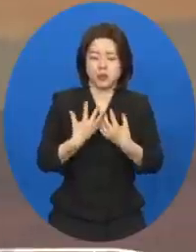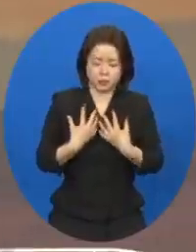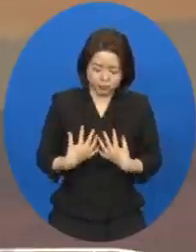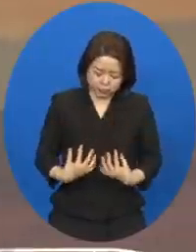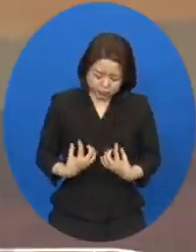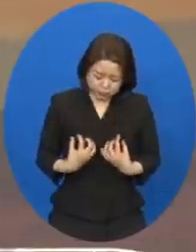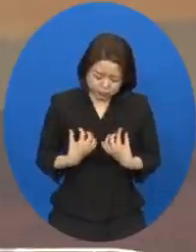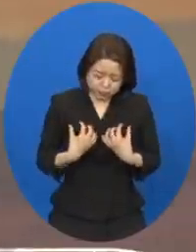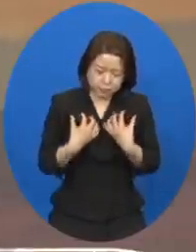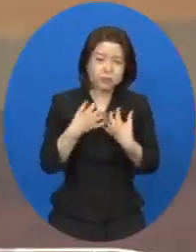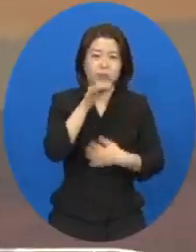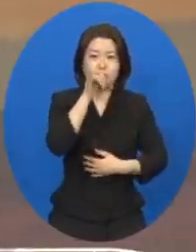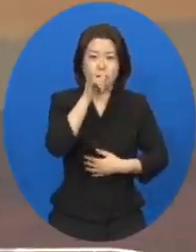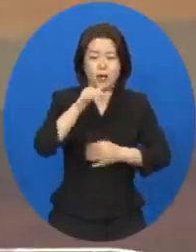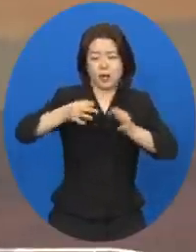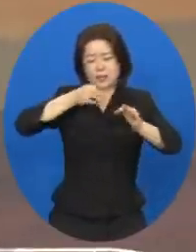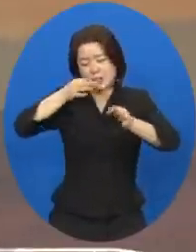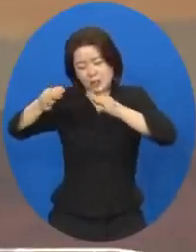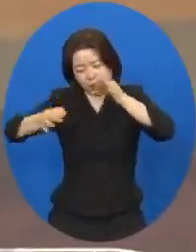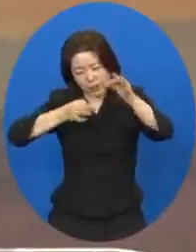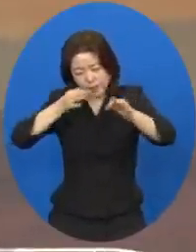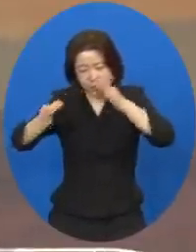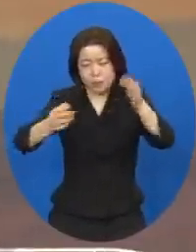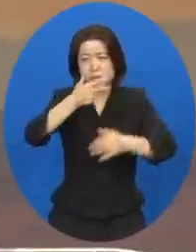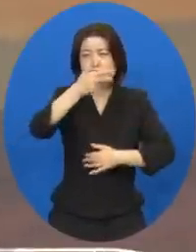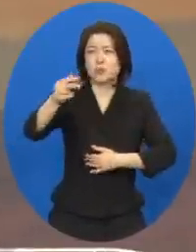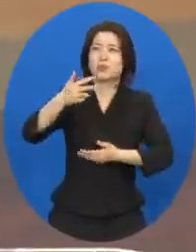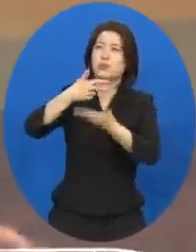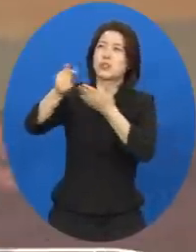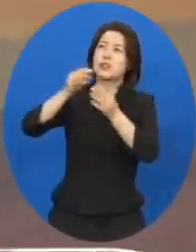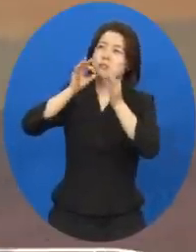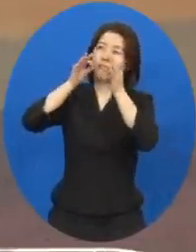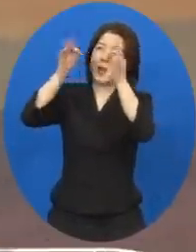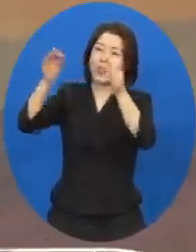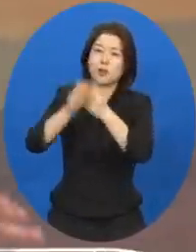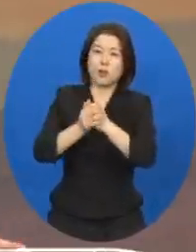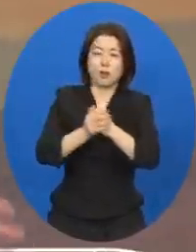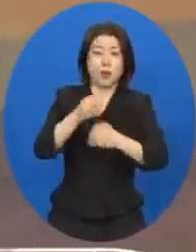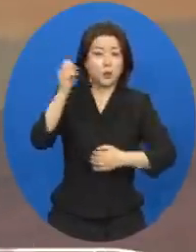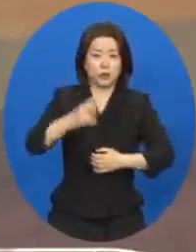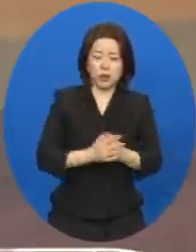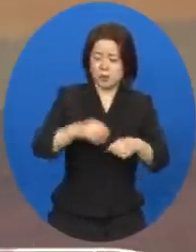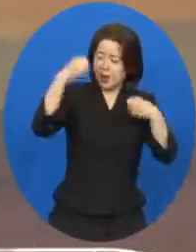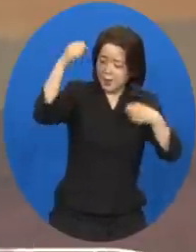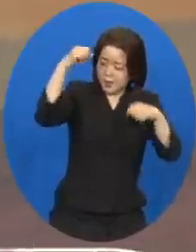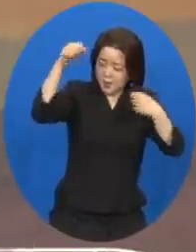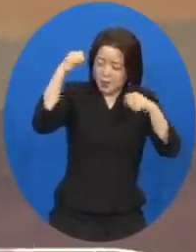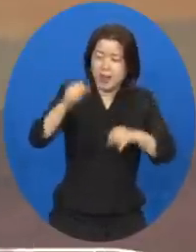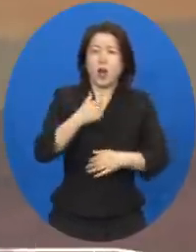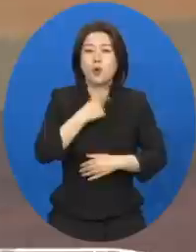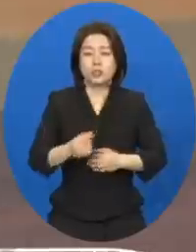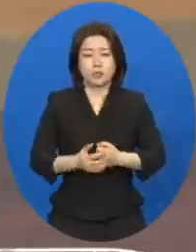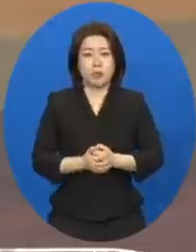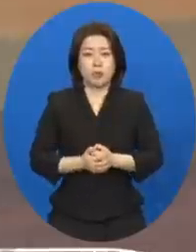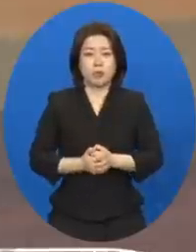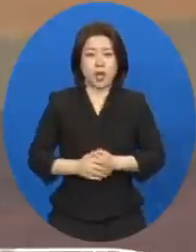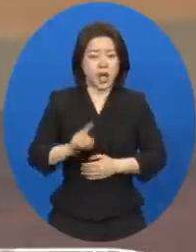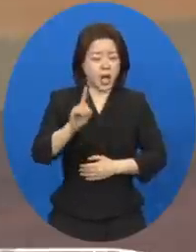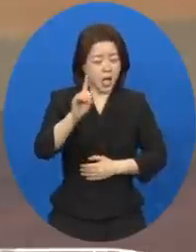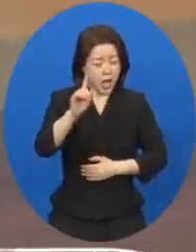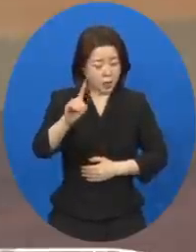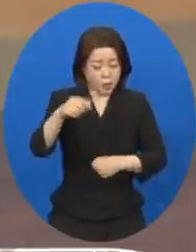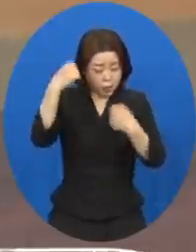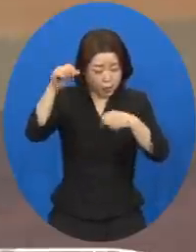끓는, 소리소리 지르면서 주를 부르고 막 춤을 추고 싶기도 해요. 저는 한 번도 춤이라는